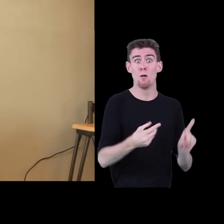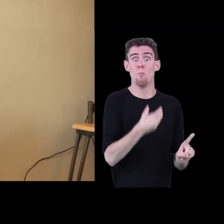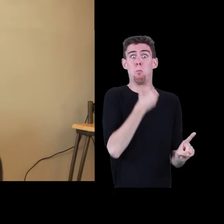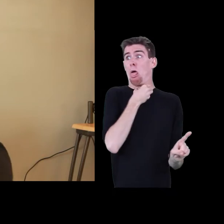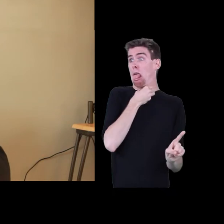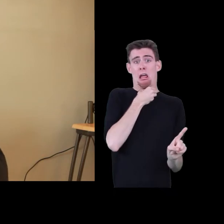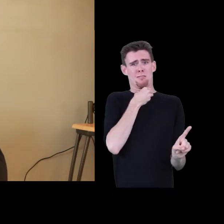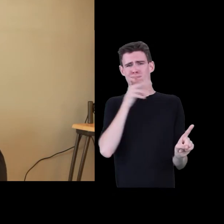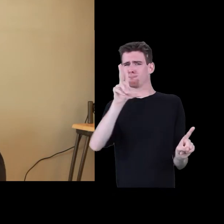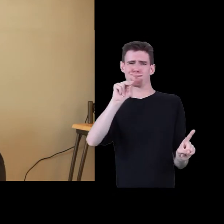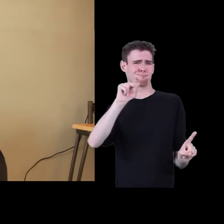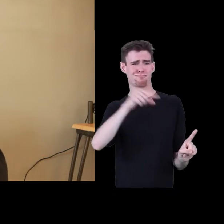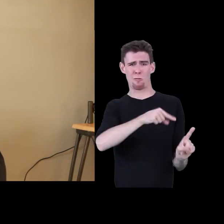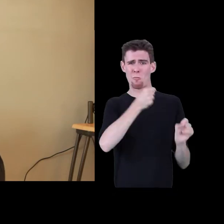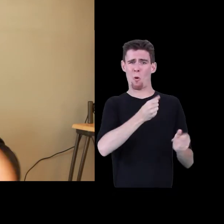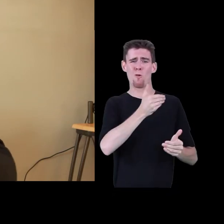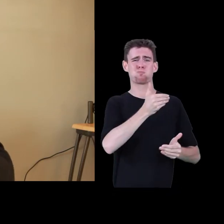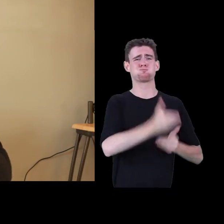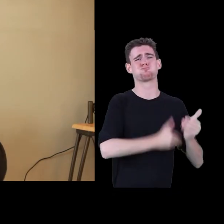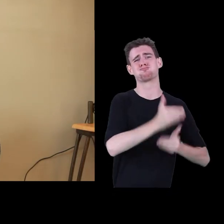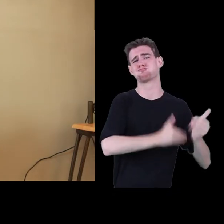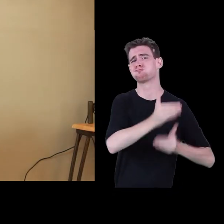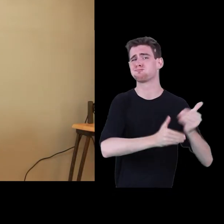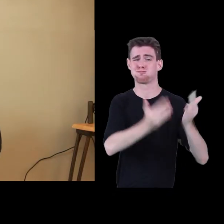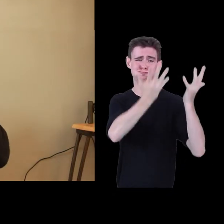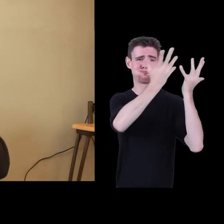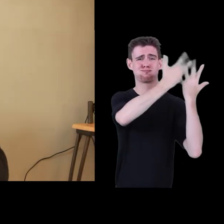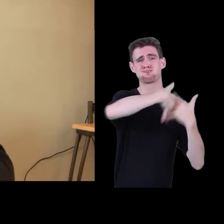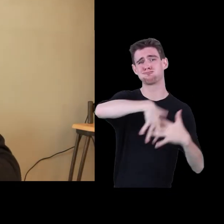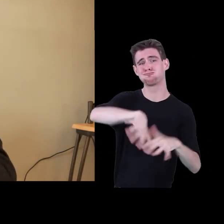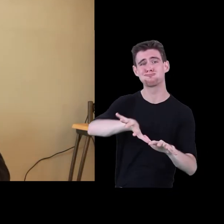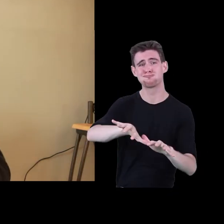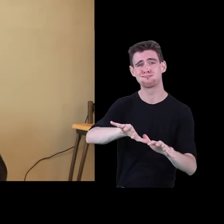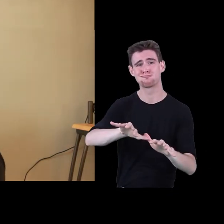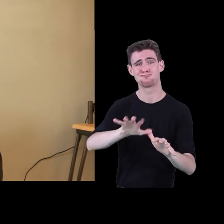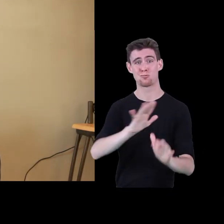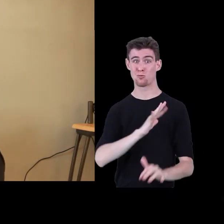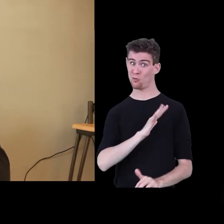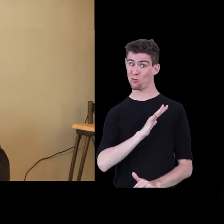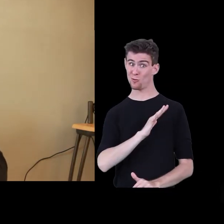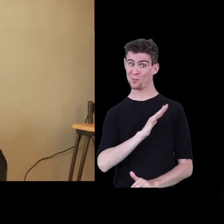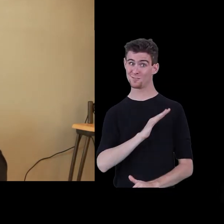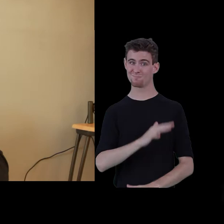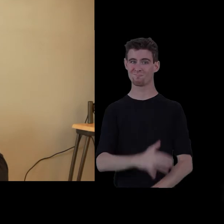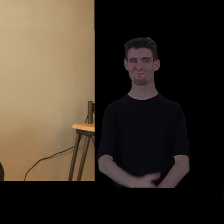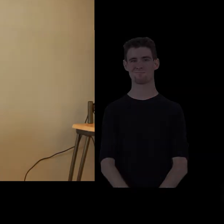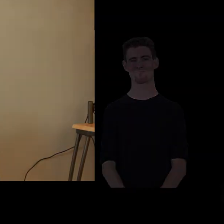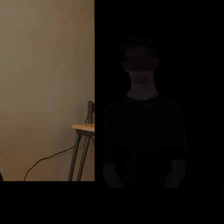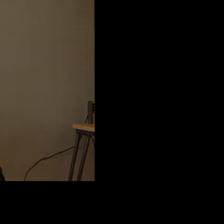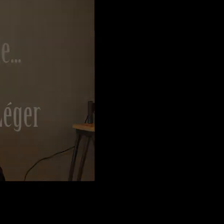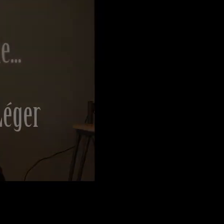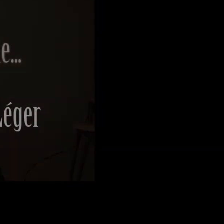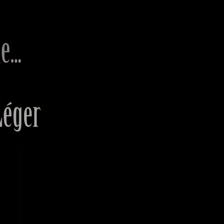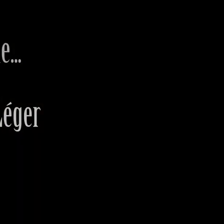que c'est un empêchement, ça ne veut pas dire que ça va les bloquer à tout jamais. C'est juste qu'on leur donne de bons outils, puis ils vont pouvoir s'épanouir.